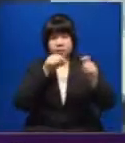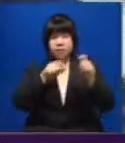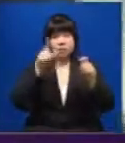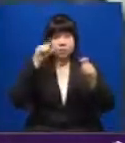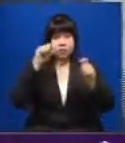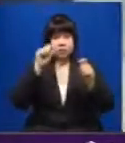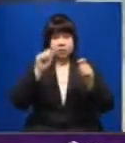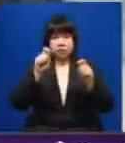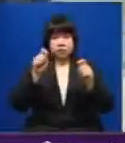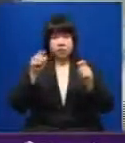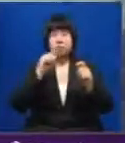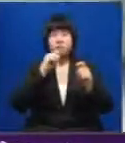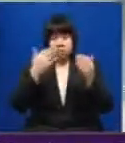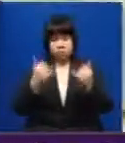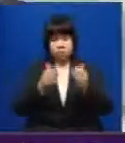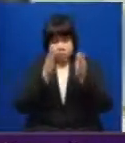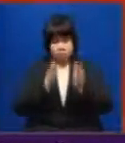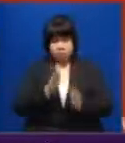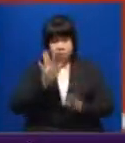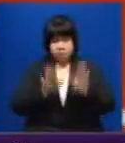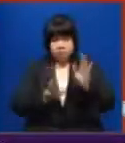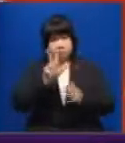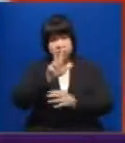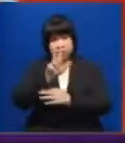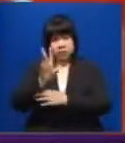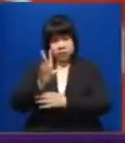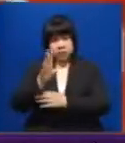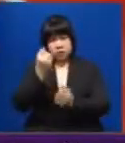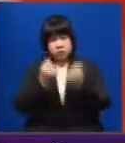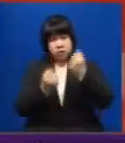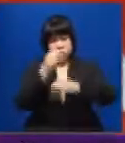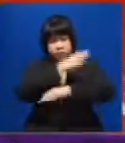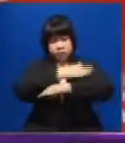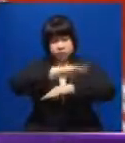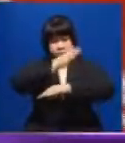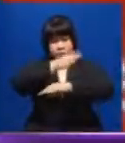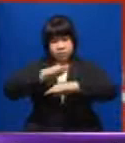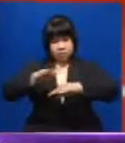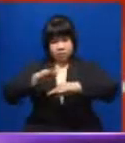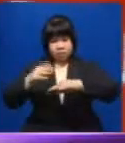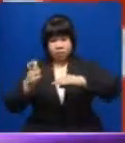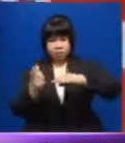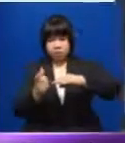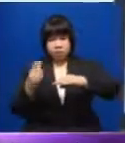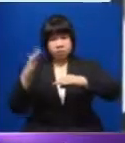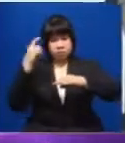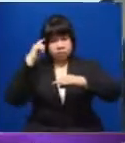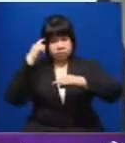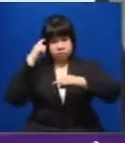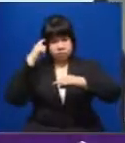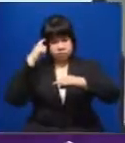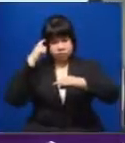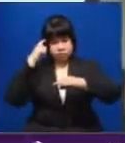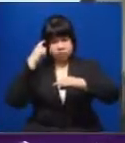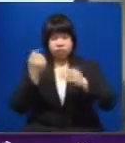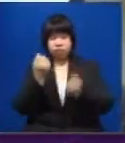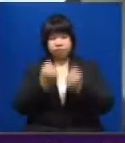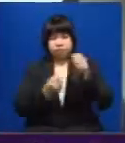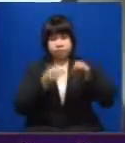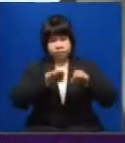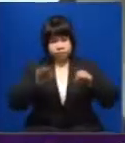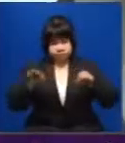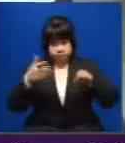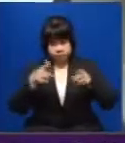เผยว่ามีคนร้ายประมาณ 3-4คนใช้รถกระบะไม่ทราบหมายเลขทะเบียนมาจอดด้านข้างสถานีขนส่งก่อน